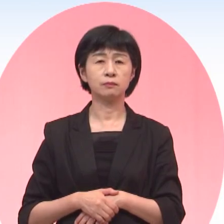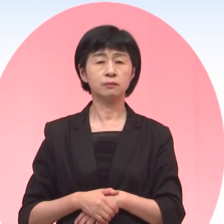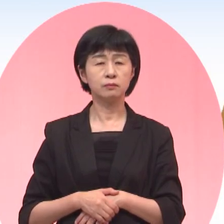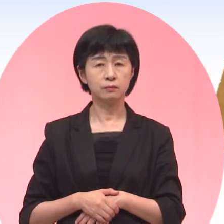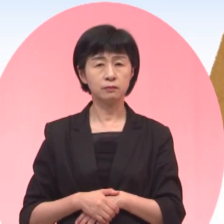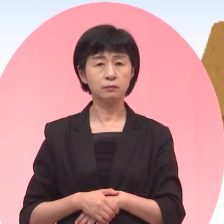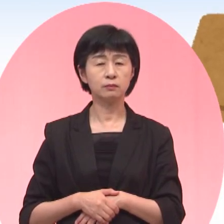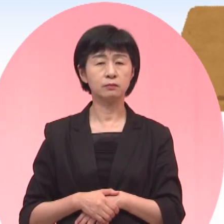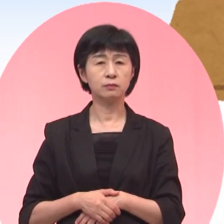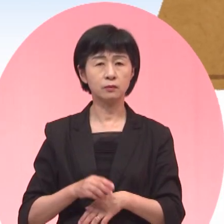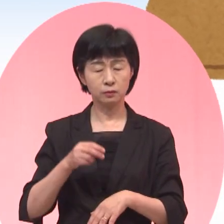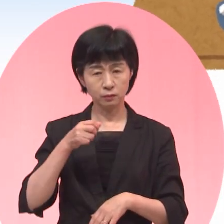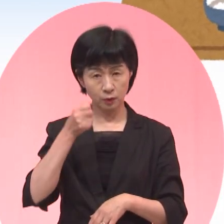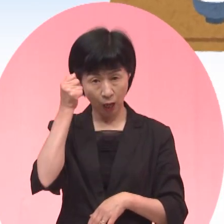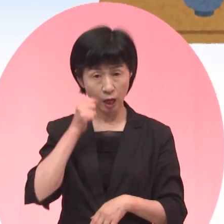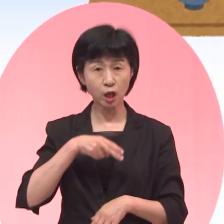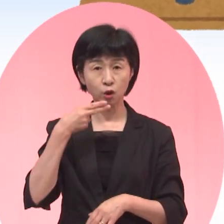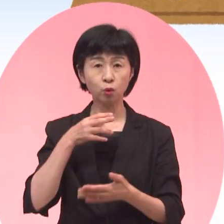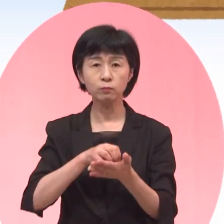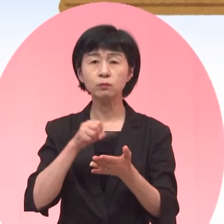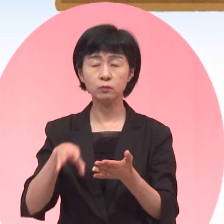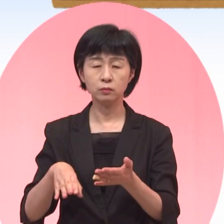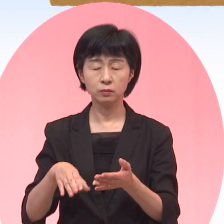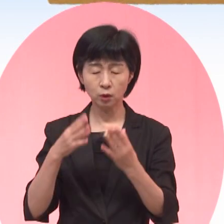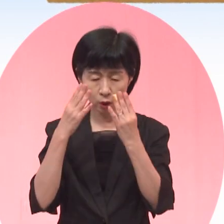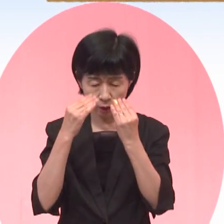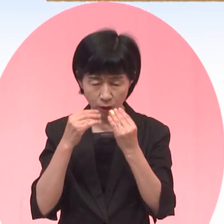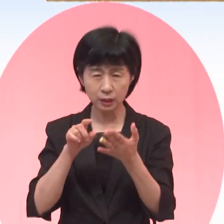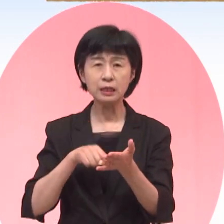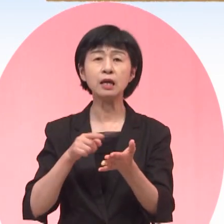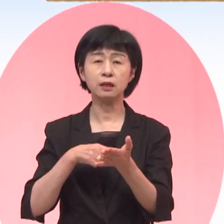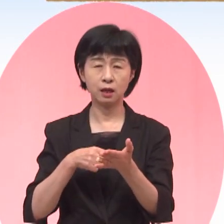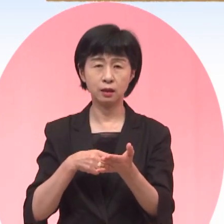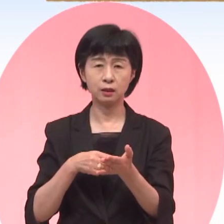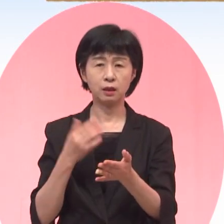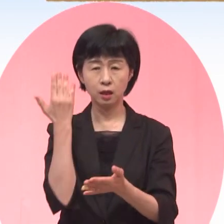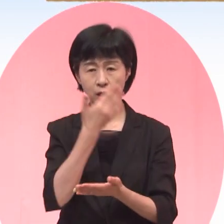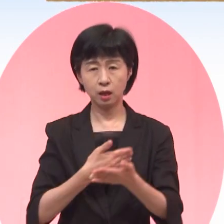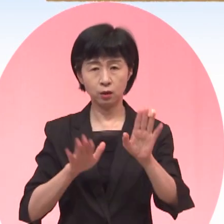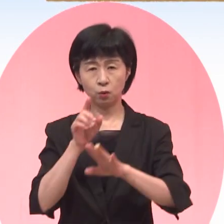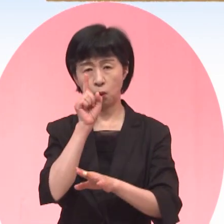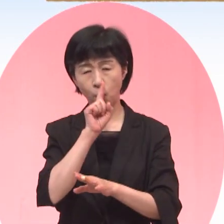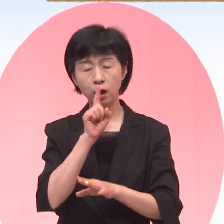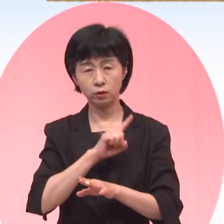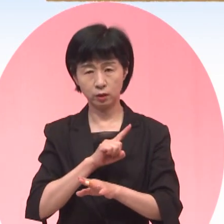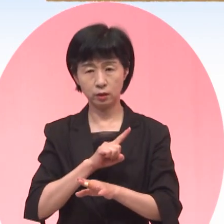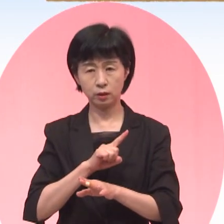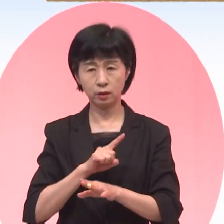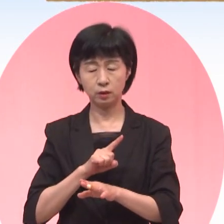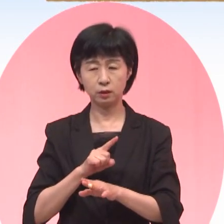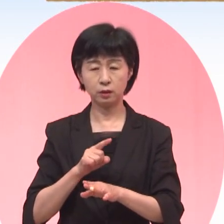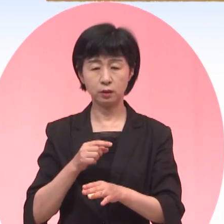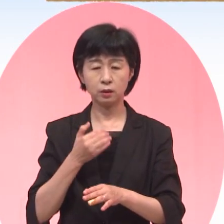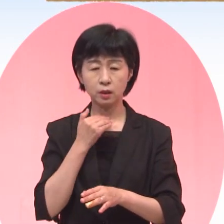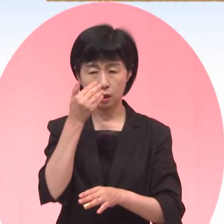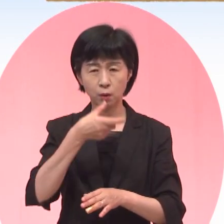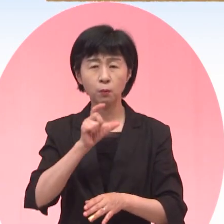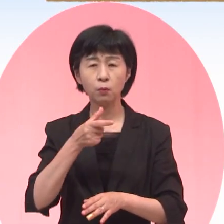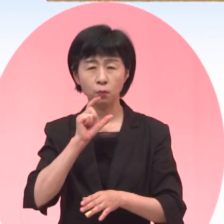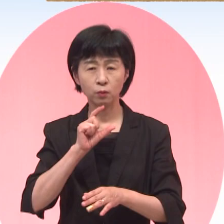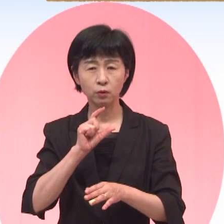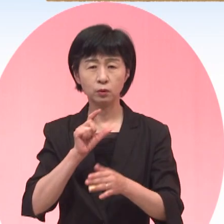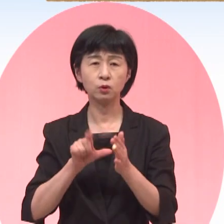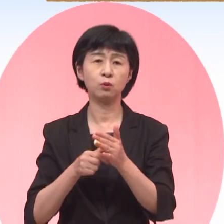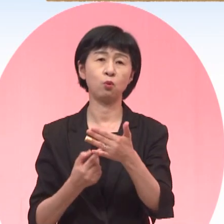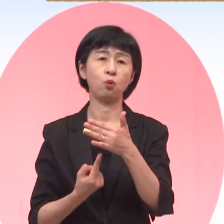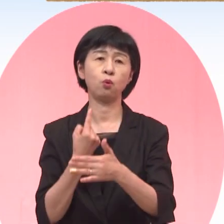また朝食を抜くことや睡眠不足、当日の体調不良、大量の飲酒などにより起こりや